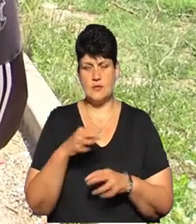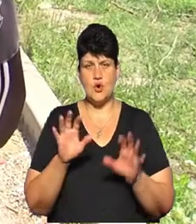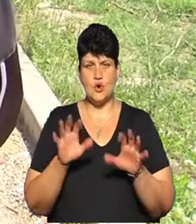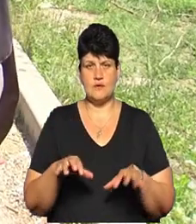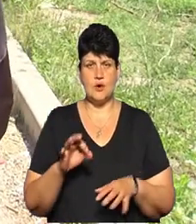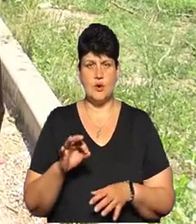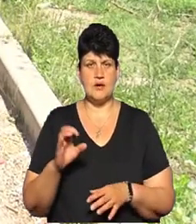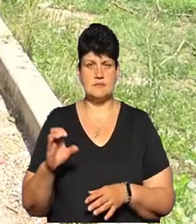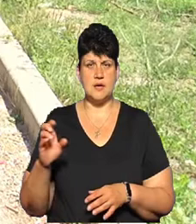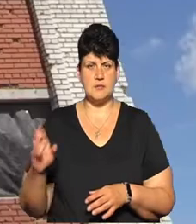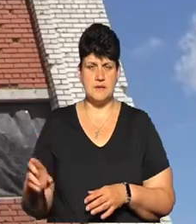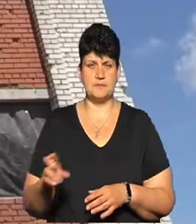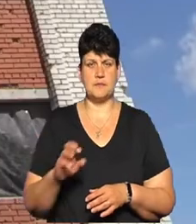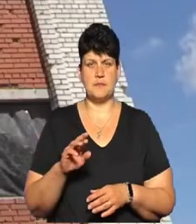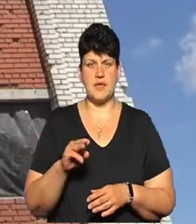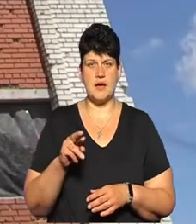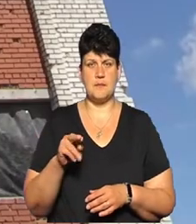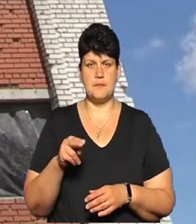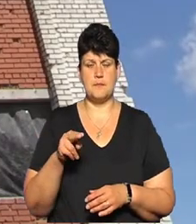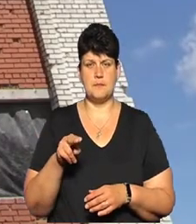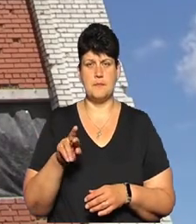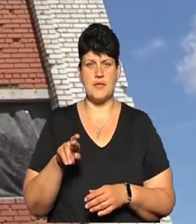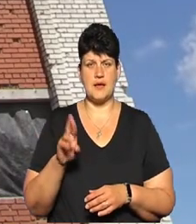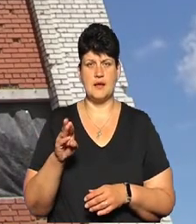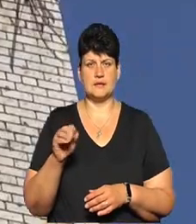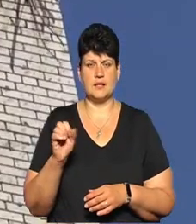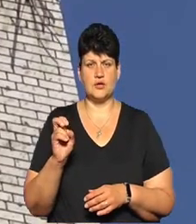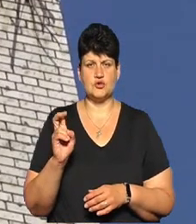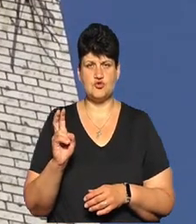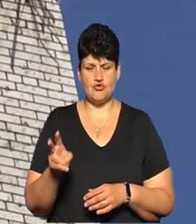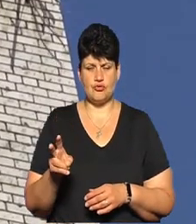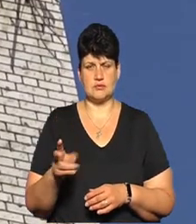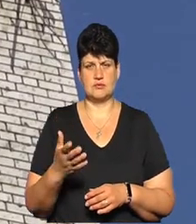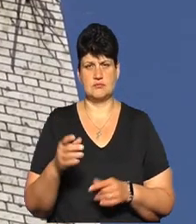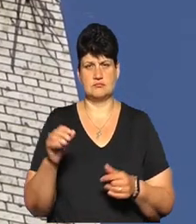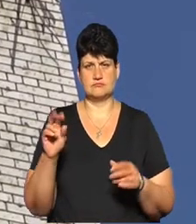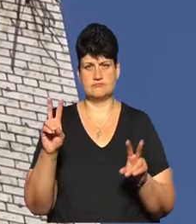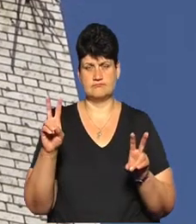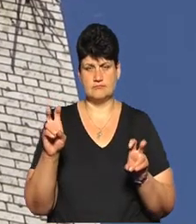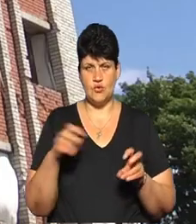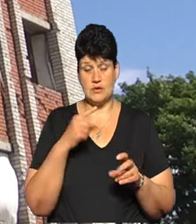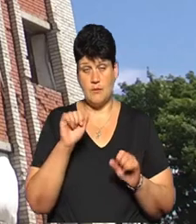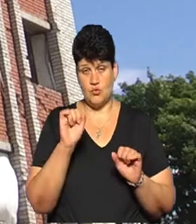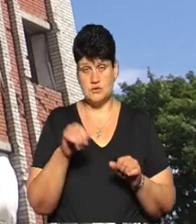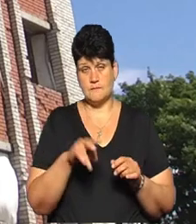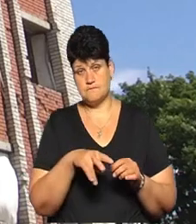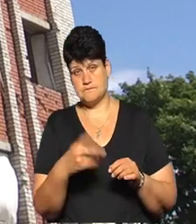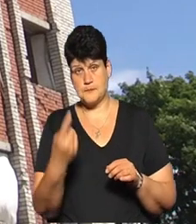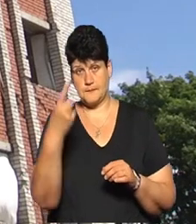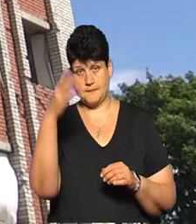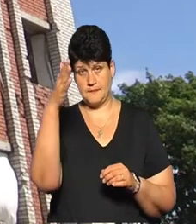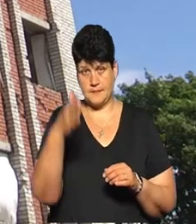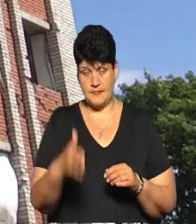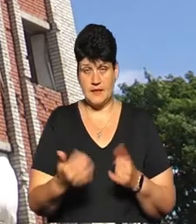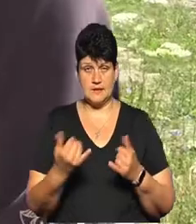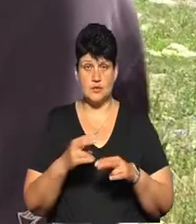Володимир Капкан. Там, каже, може впасти одна із стін багатоповерхівки. Зараз шукають будівельну компанію, яка б могла